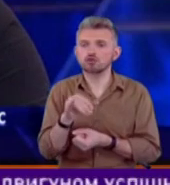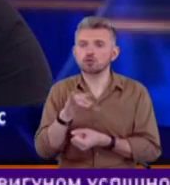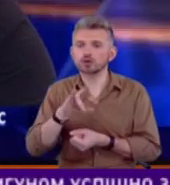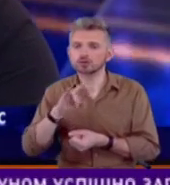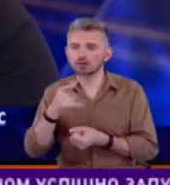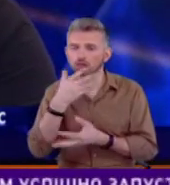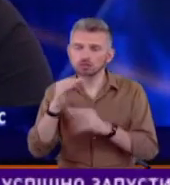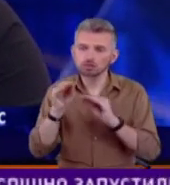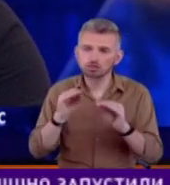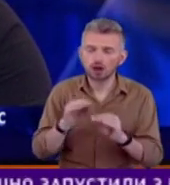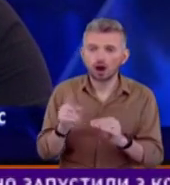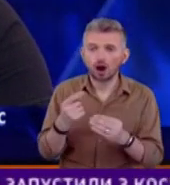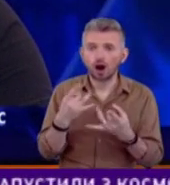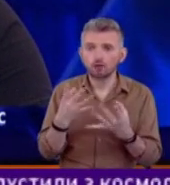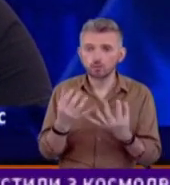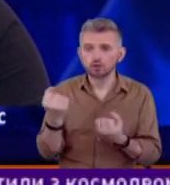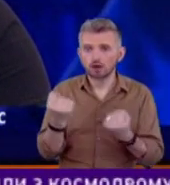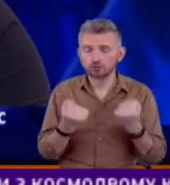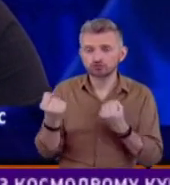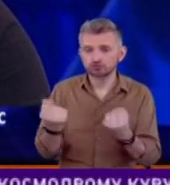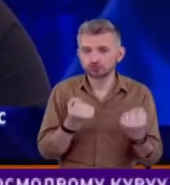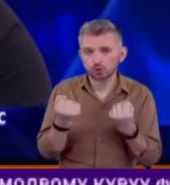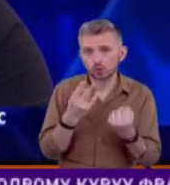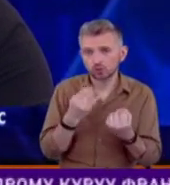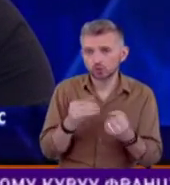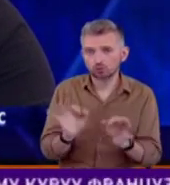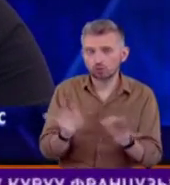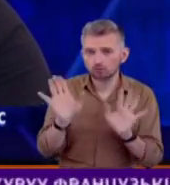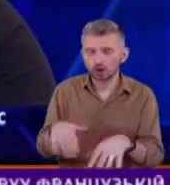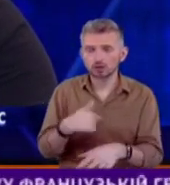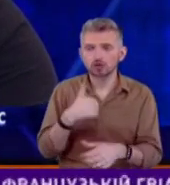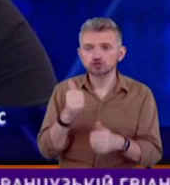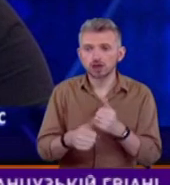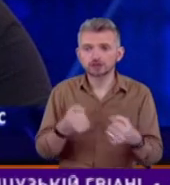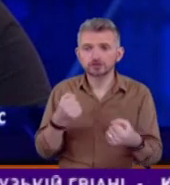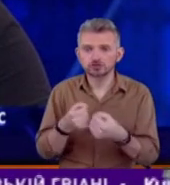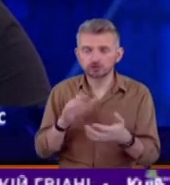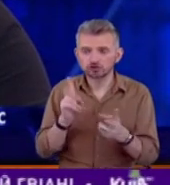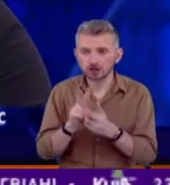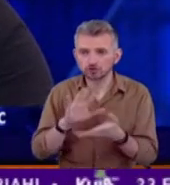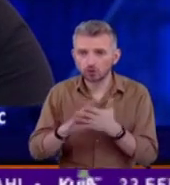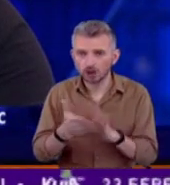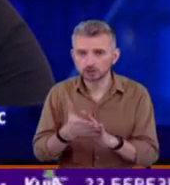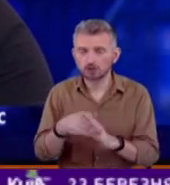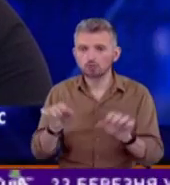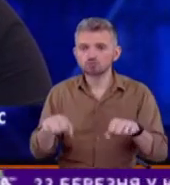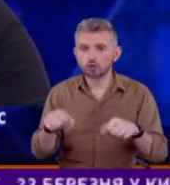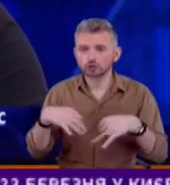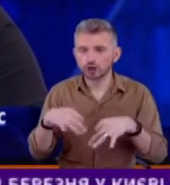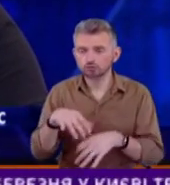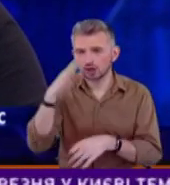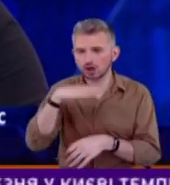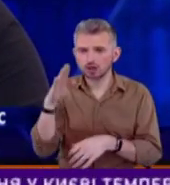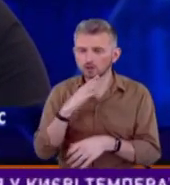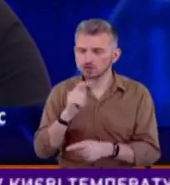вождение автомобиля воспринимается как само собой разумеющееся. И часто даже я встречал ситуации по мототранспорту, например, когда родители дарят